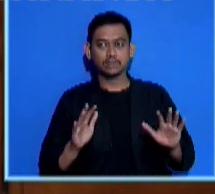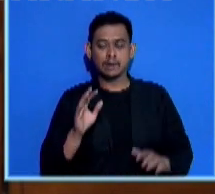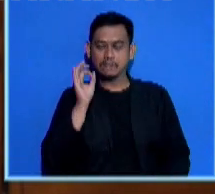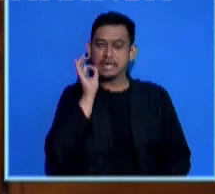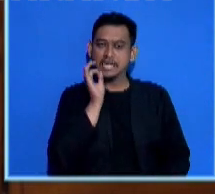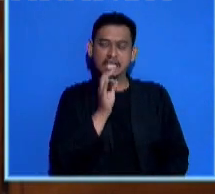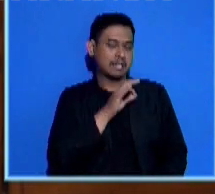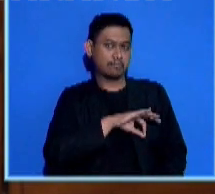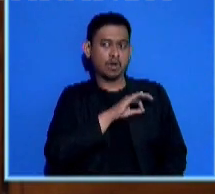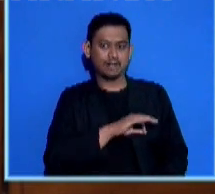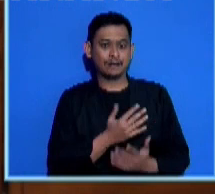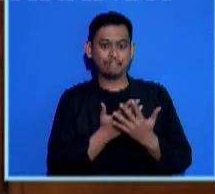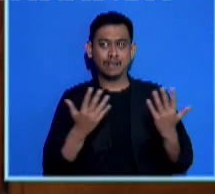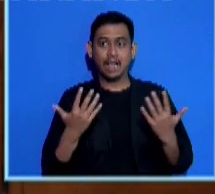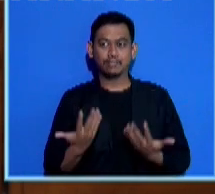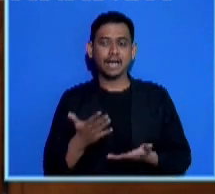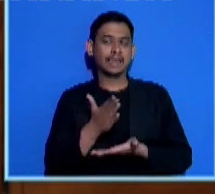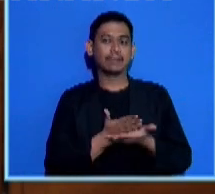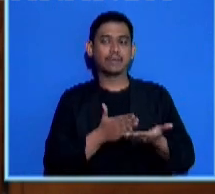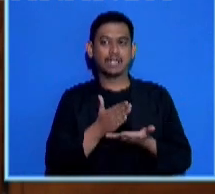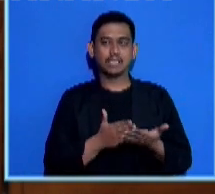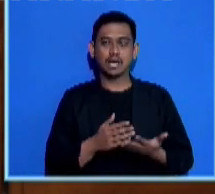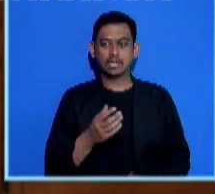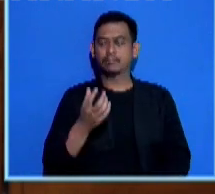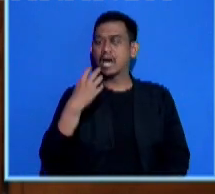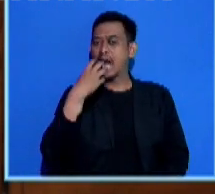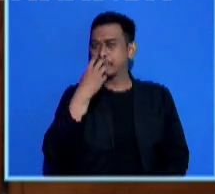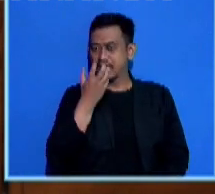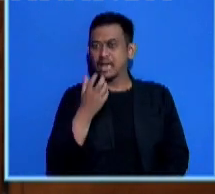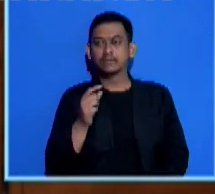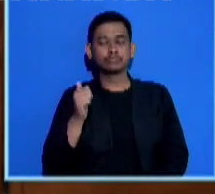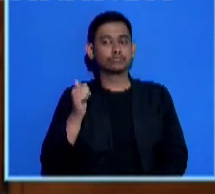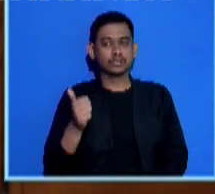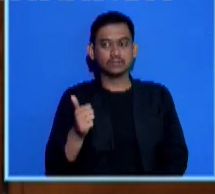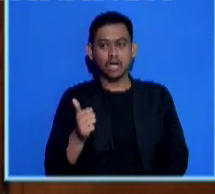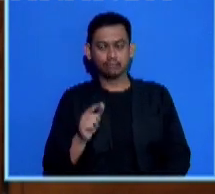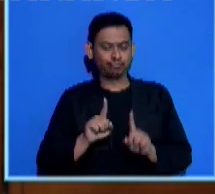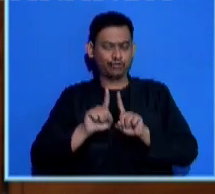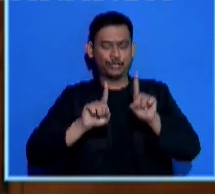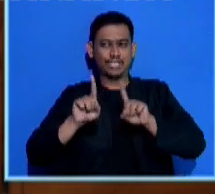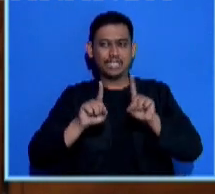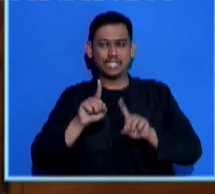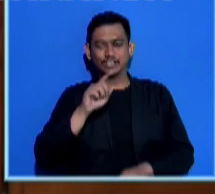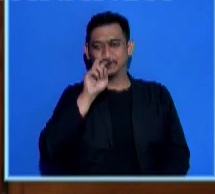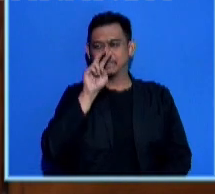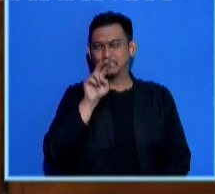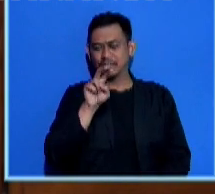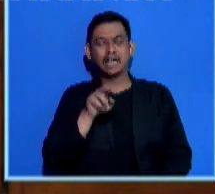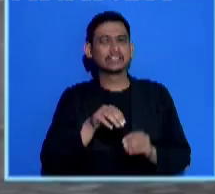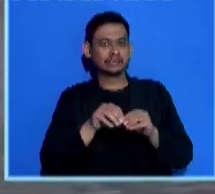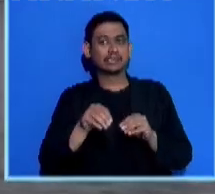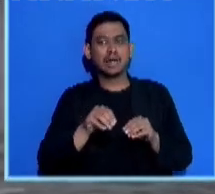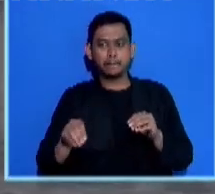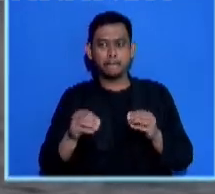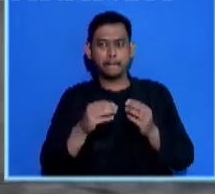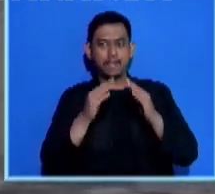sunggalipun Menik pelem apel jinis pel Menik gadah Cak ingkang unik satemah kathah dipunanem in pekawisan